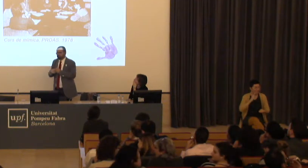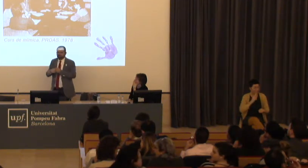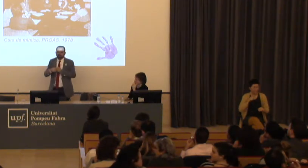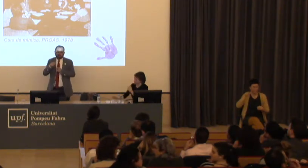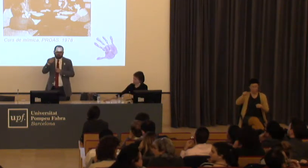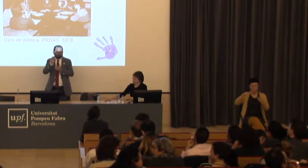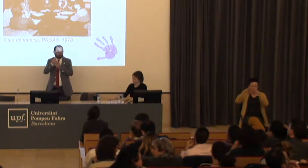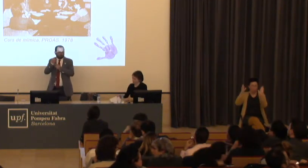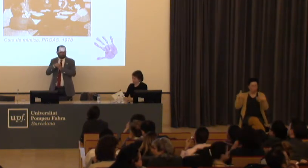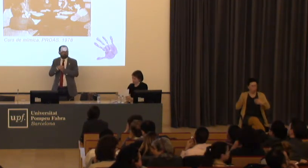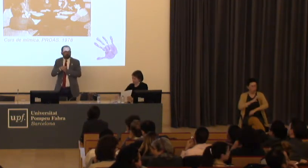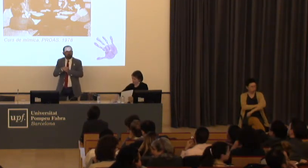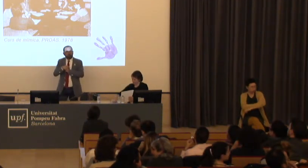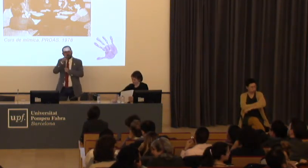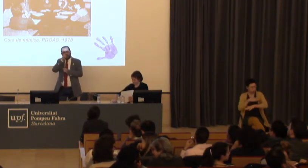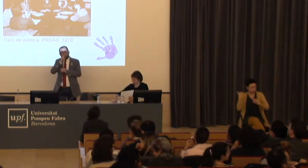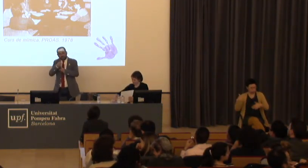forta, molta activitat.